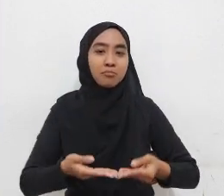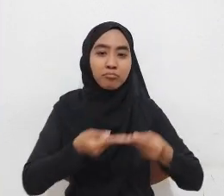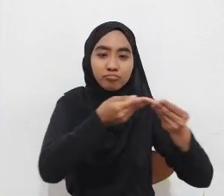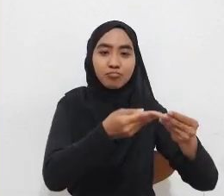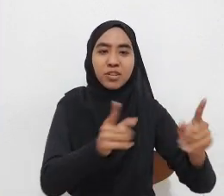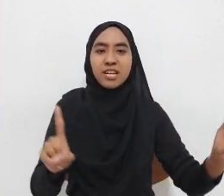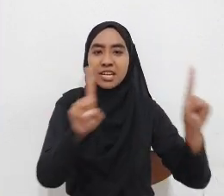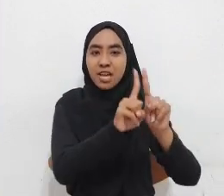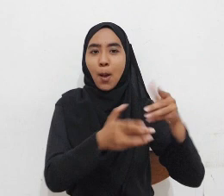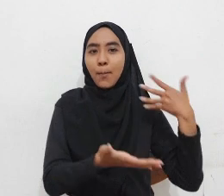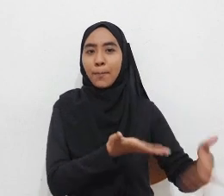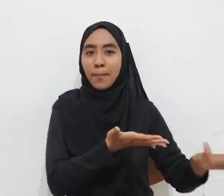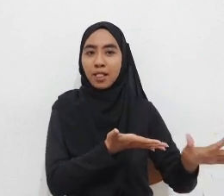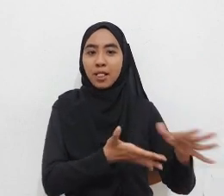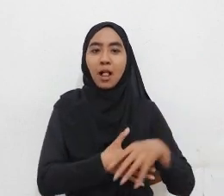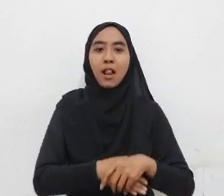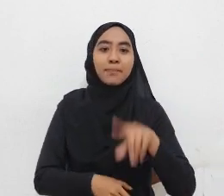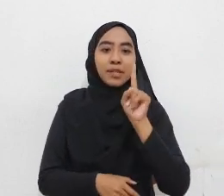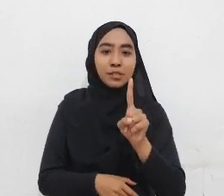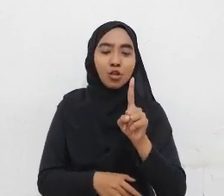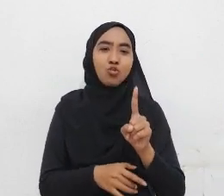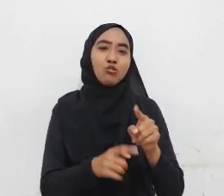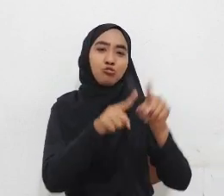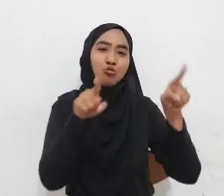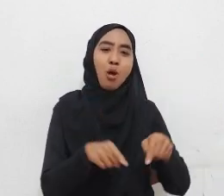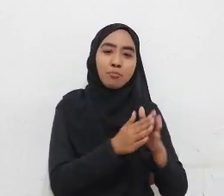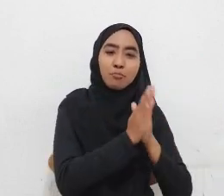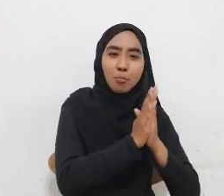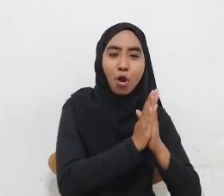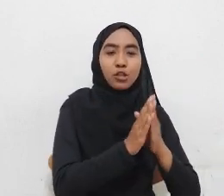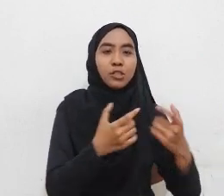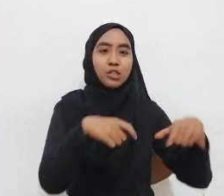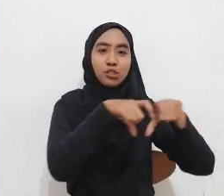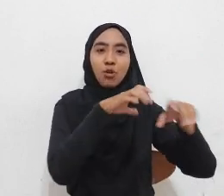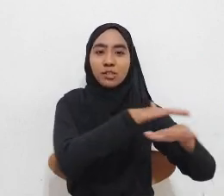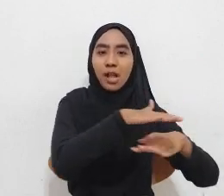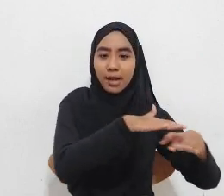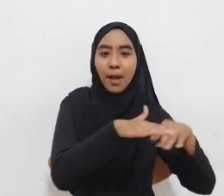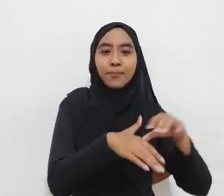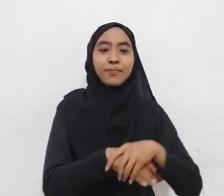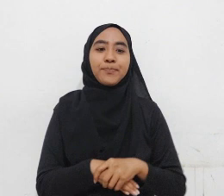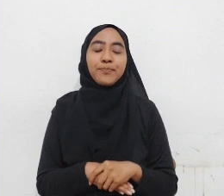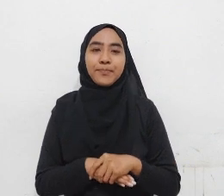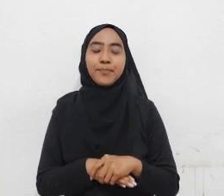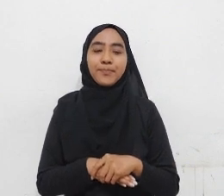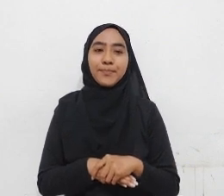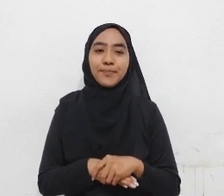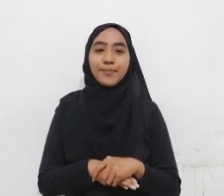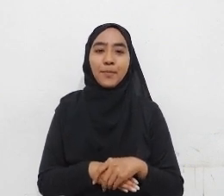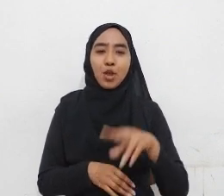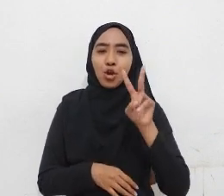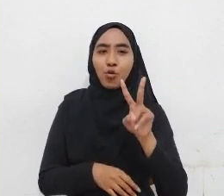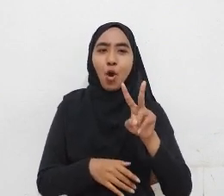Syarat pengajuan pembatalan nikah. 1. Surat permohonan sesuai dengan format